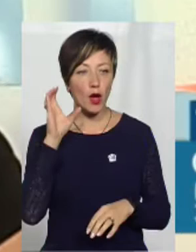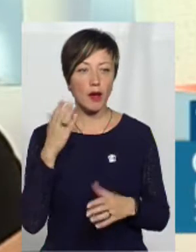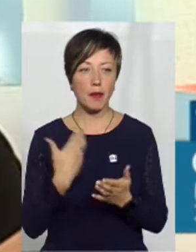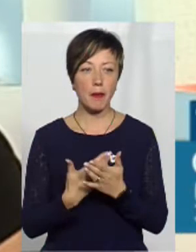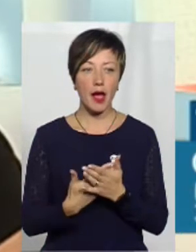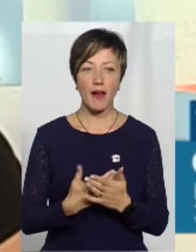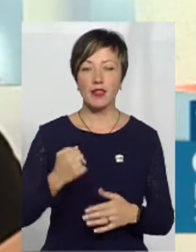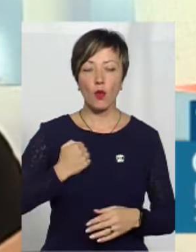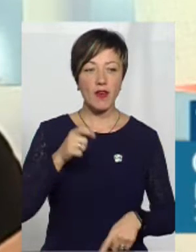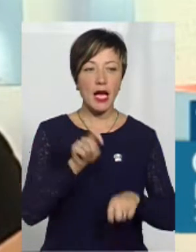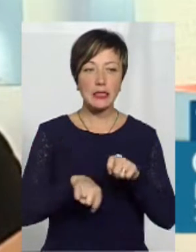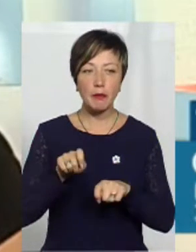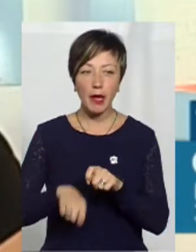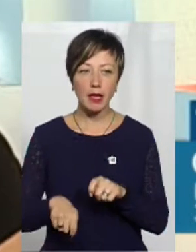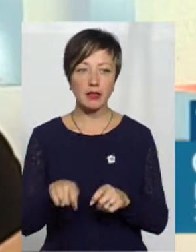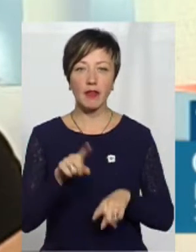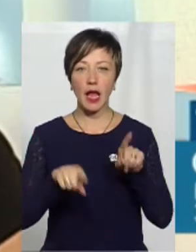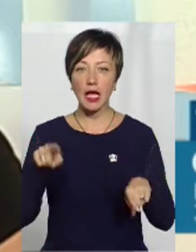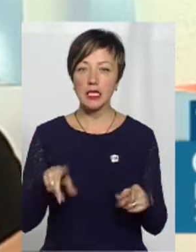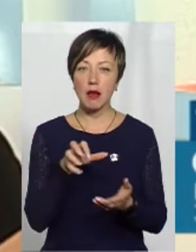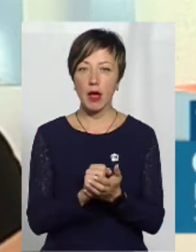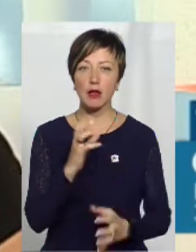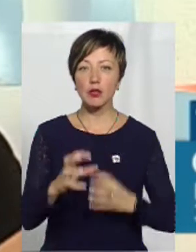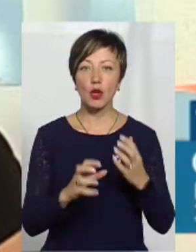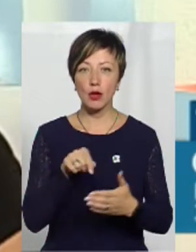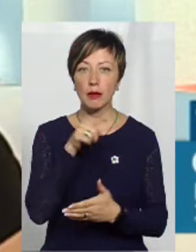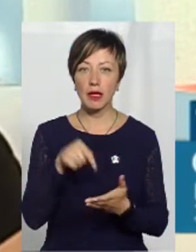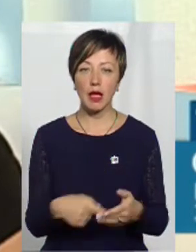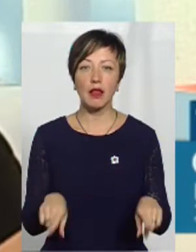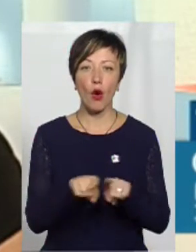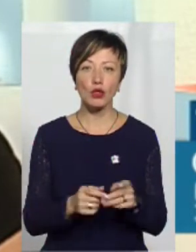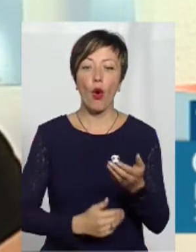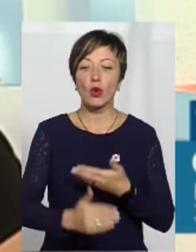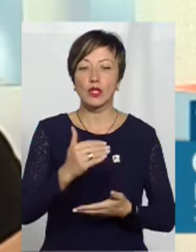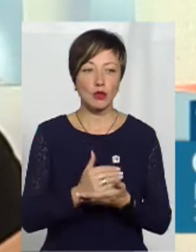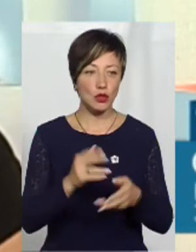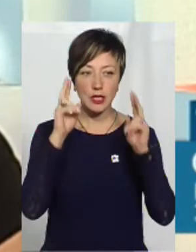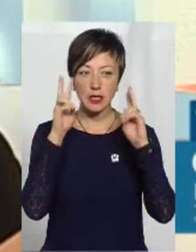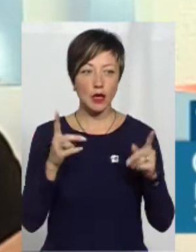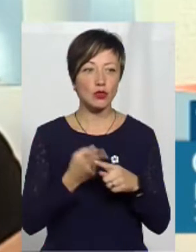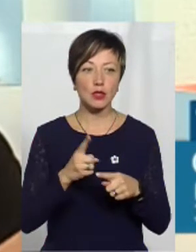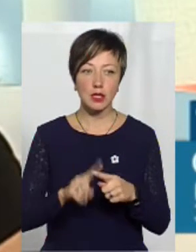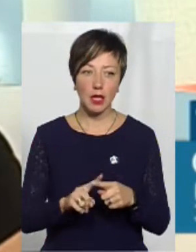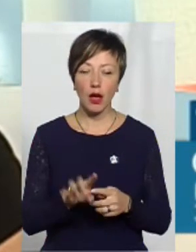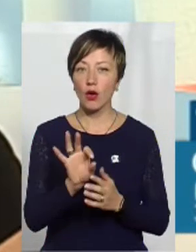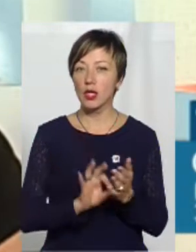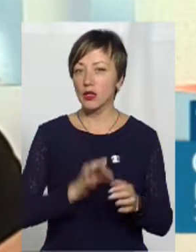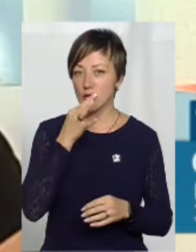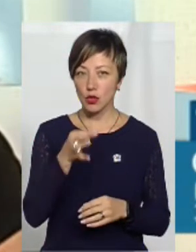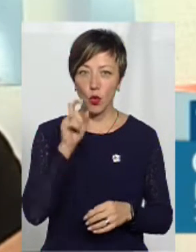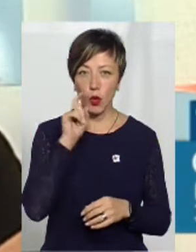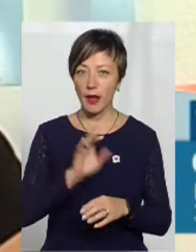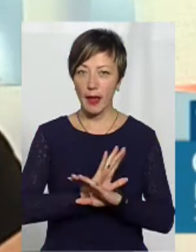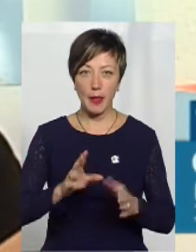військових експертів чи людей, які займаються міжнародними питаннями, вони також остаточно не знають, що це таке. Ну, одразу скажу, що Україна